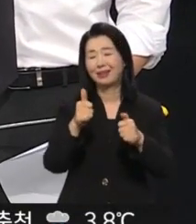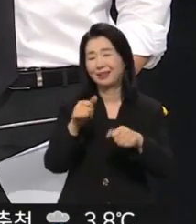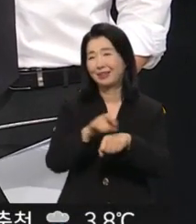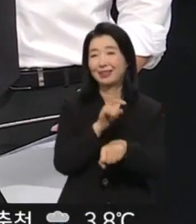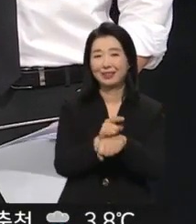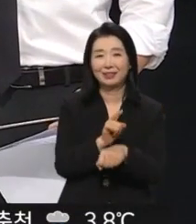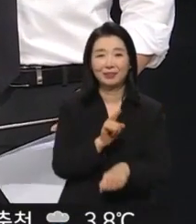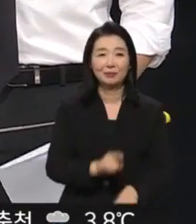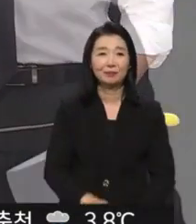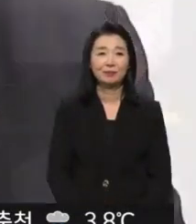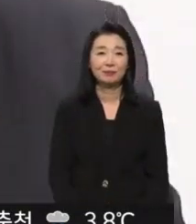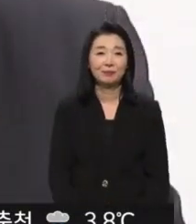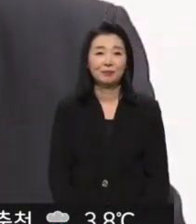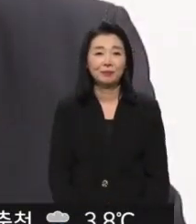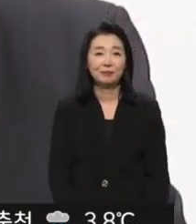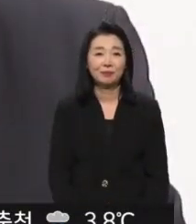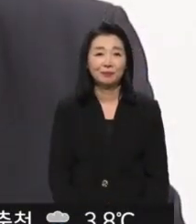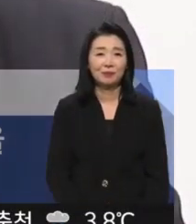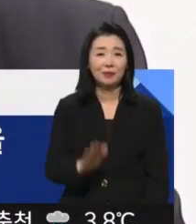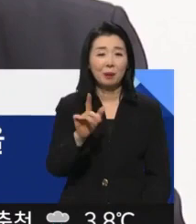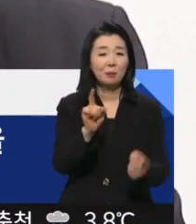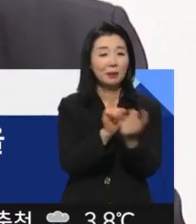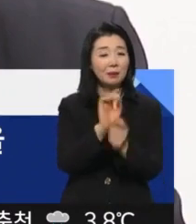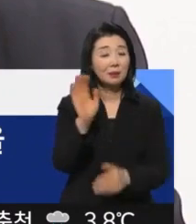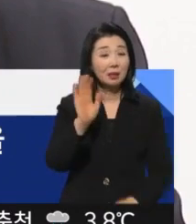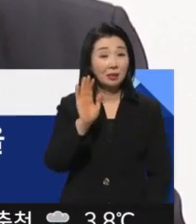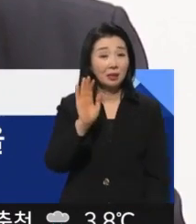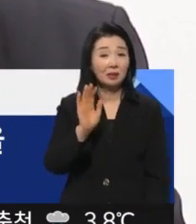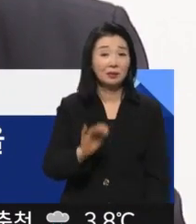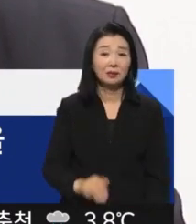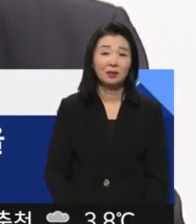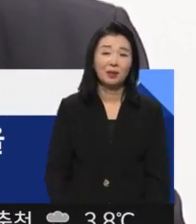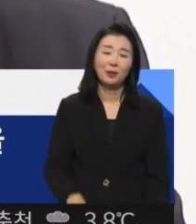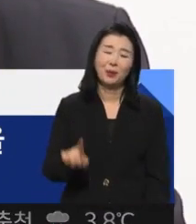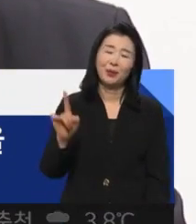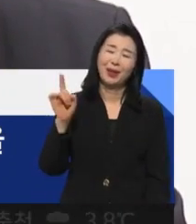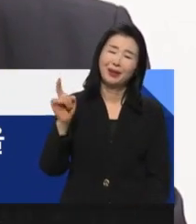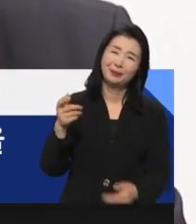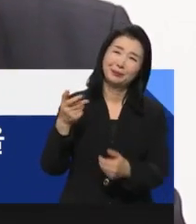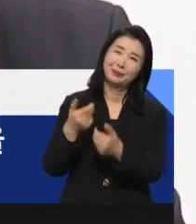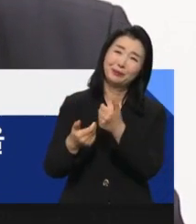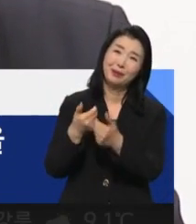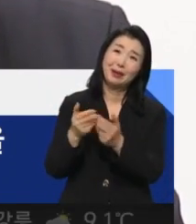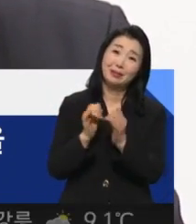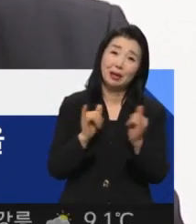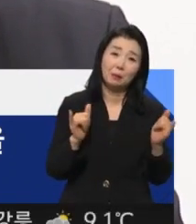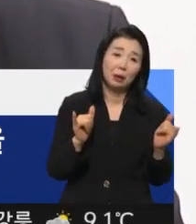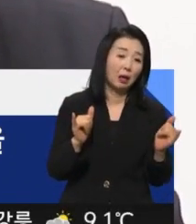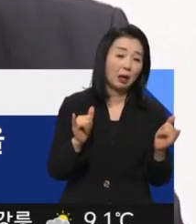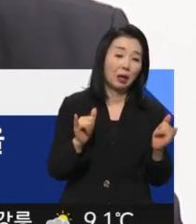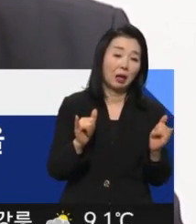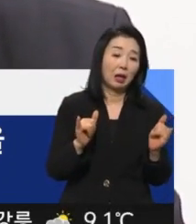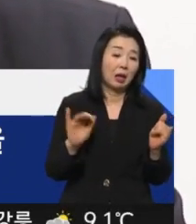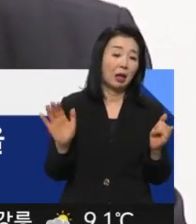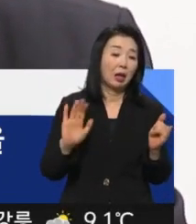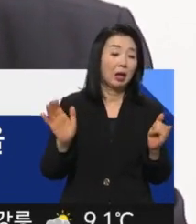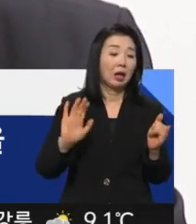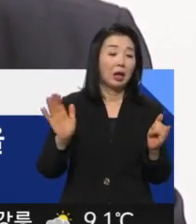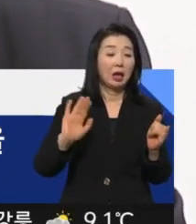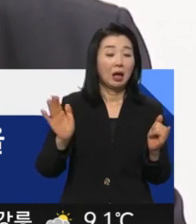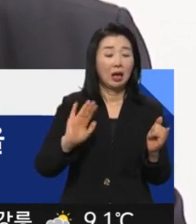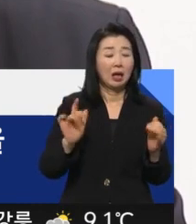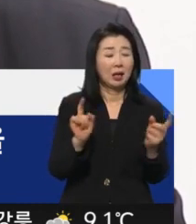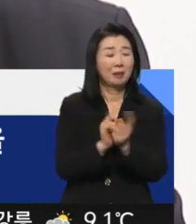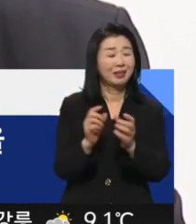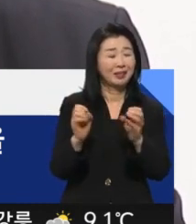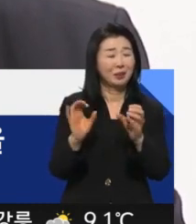겁니다. 앞으로도 안 만날 거예요. 저분은 불편한 사람은 자기 불편한 네. 사람을